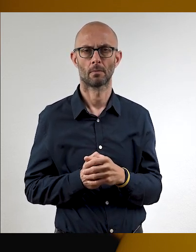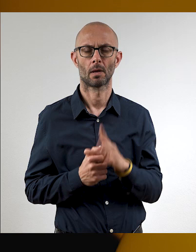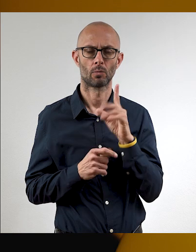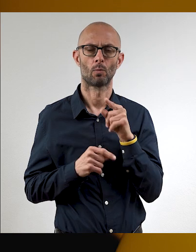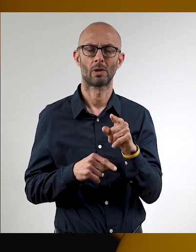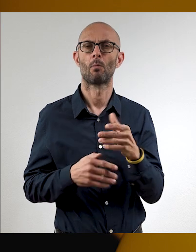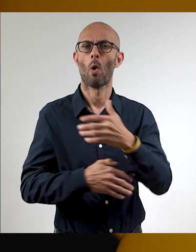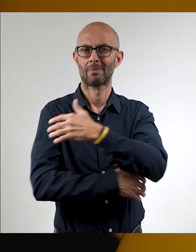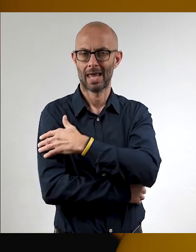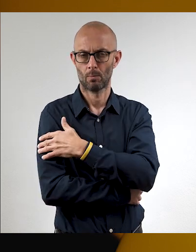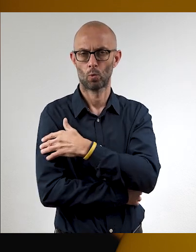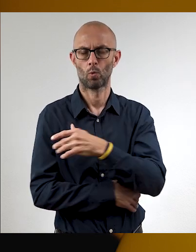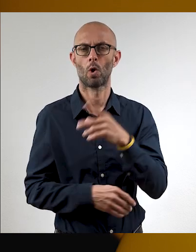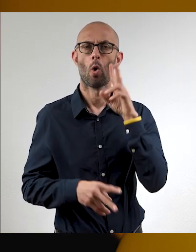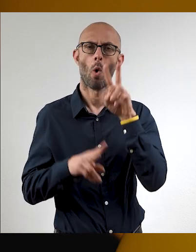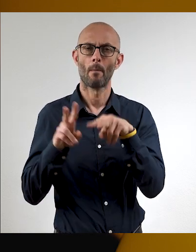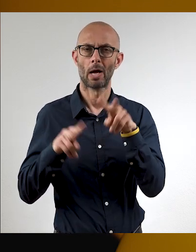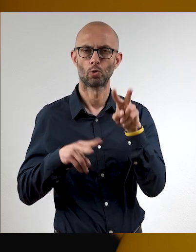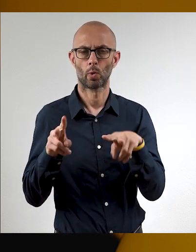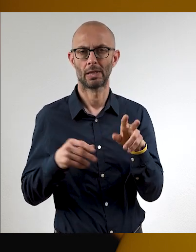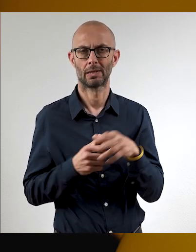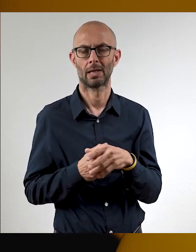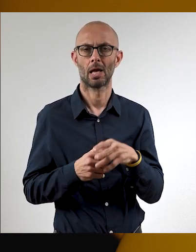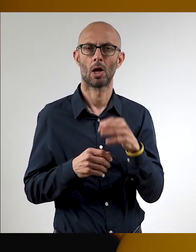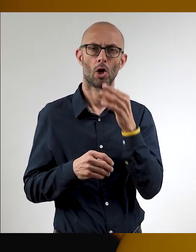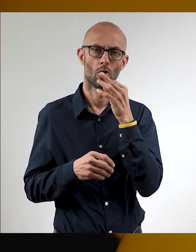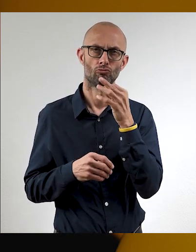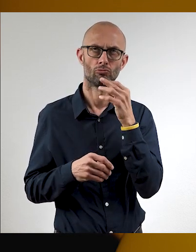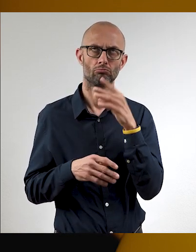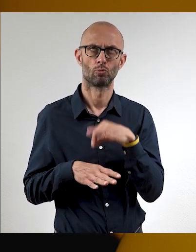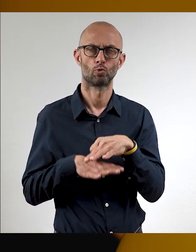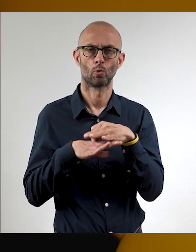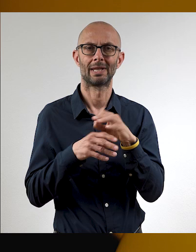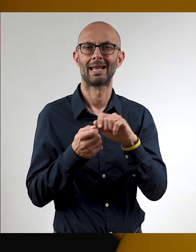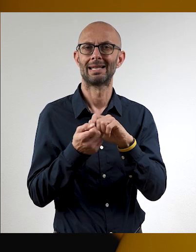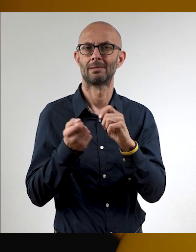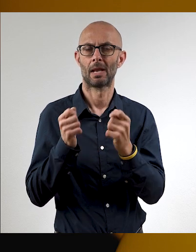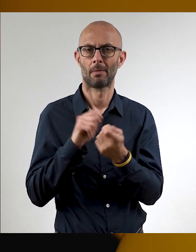bodimo v tem objemu, opazujte, če zaznate kakšno spremembo.